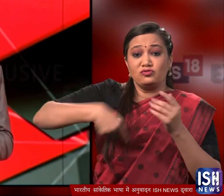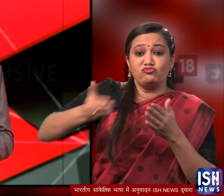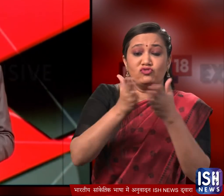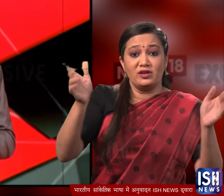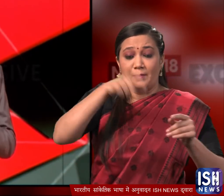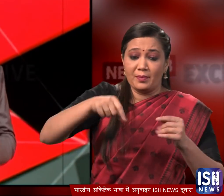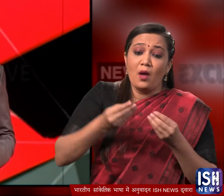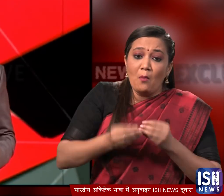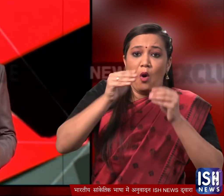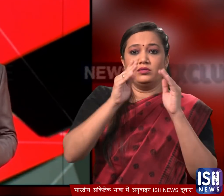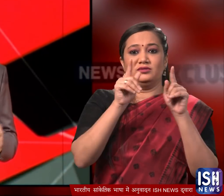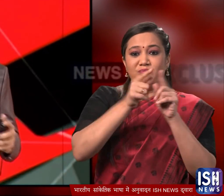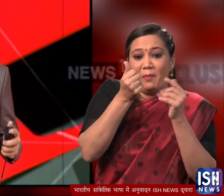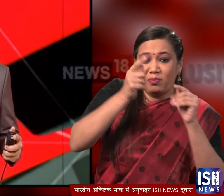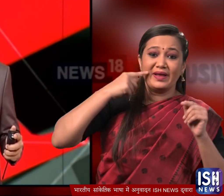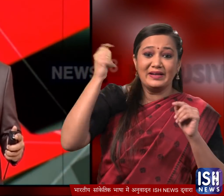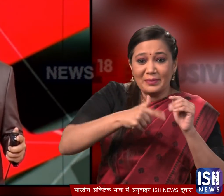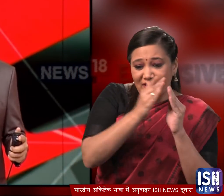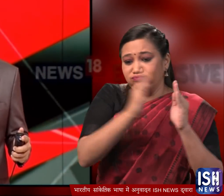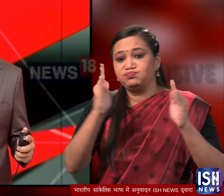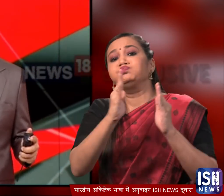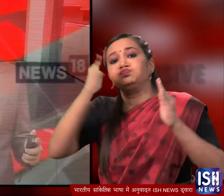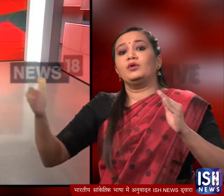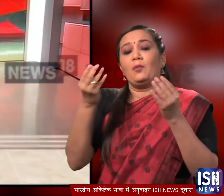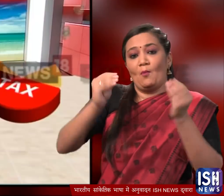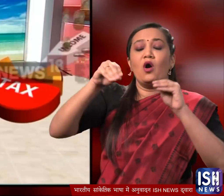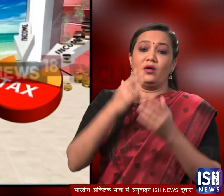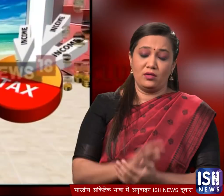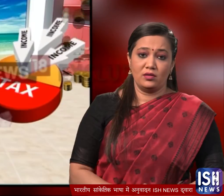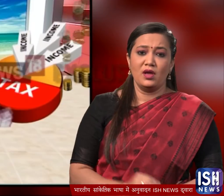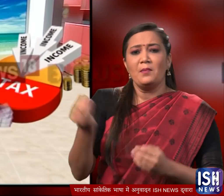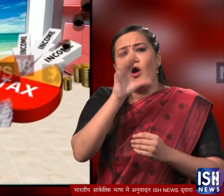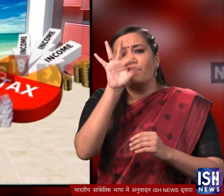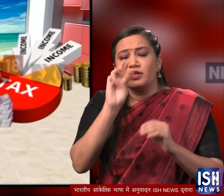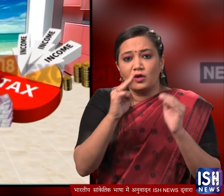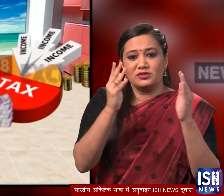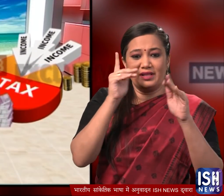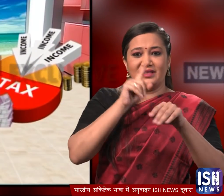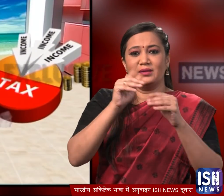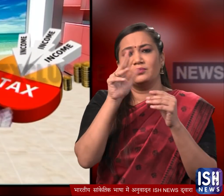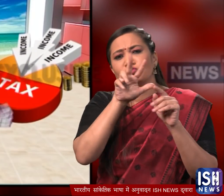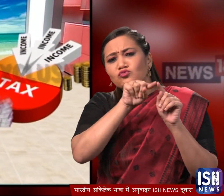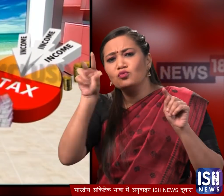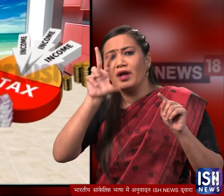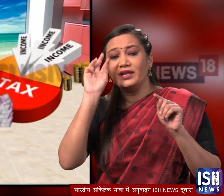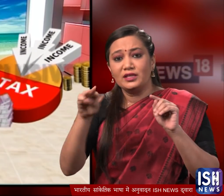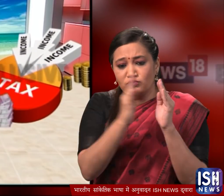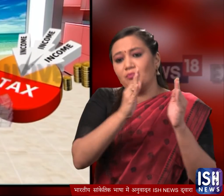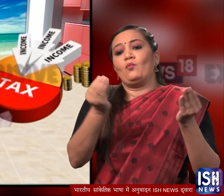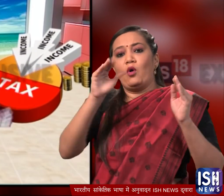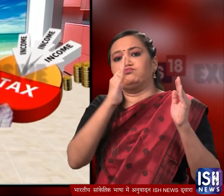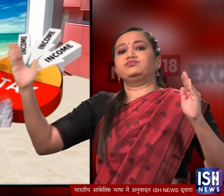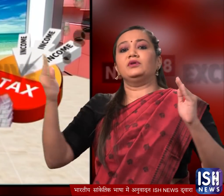मिल सकती है, ऐसे अनुमान लगाए जा रहे हैं। सीएनबीसी आवाज की रिपोर्ट है कि इनकम टैक्स में वित्त मंत्री इस बार 50,000 से 80,000 रुपए